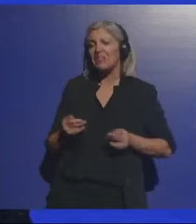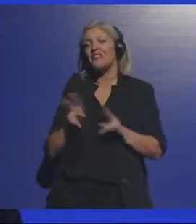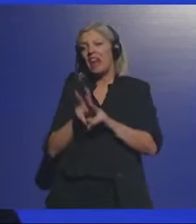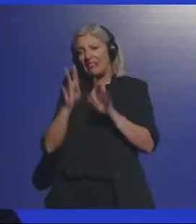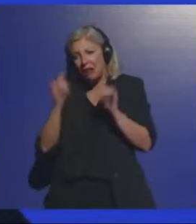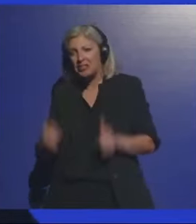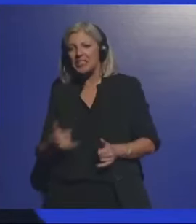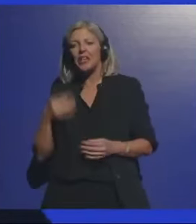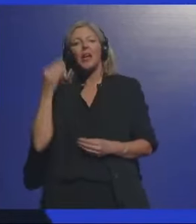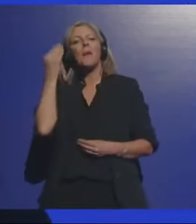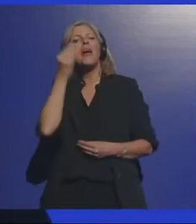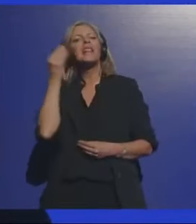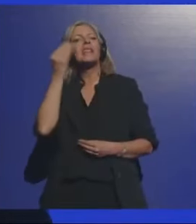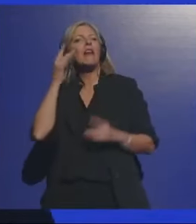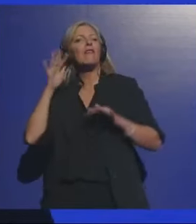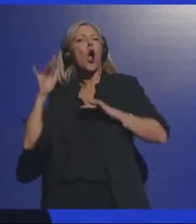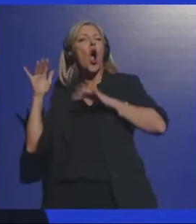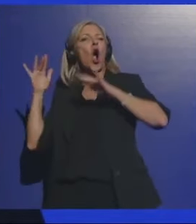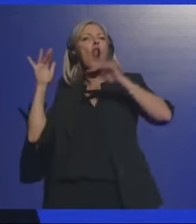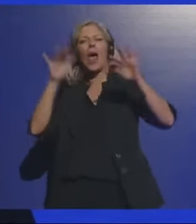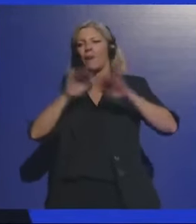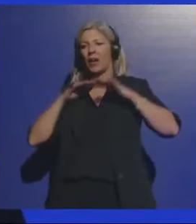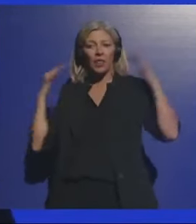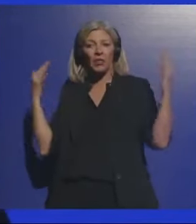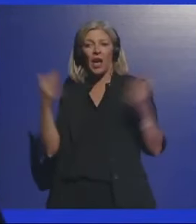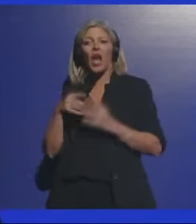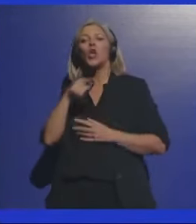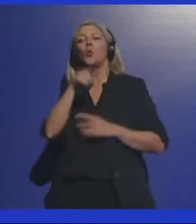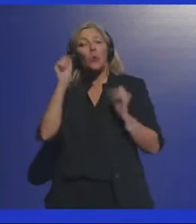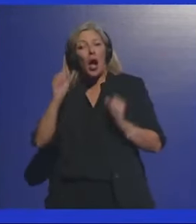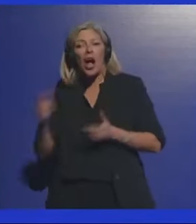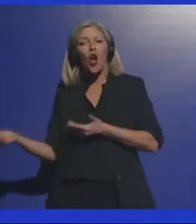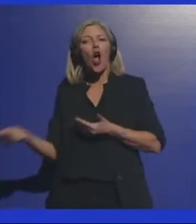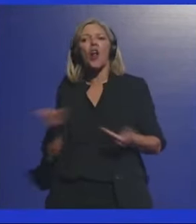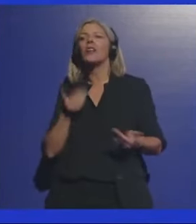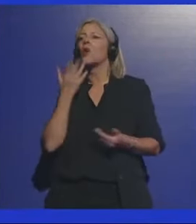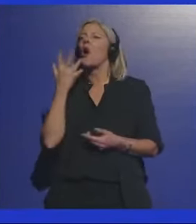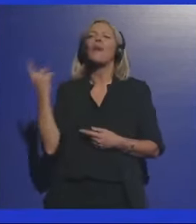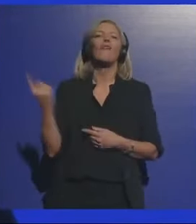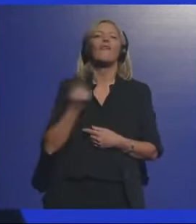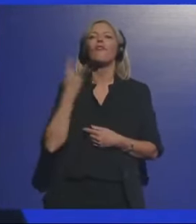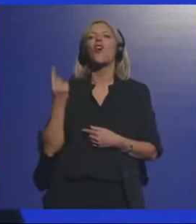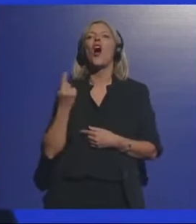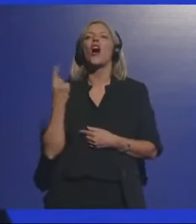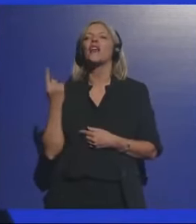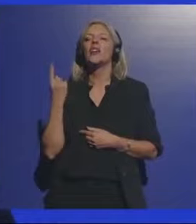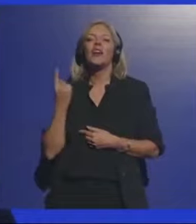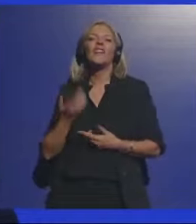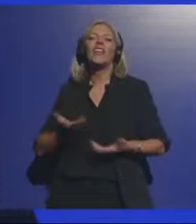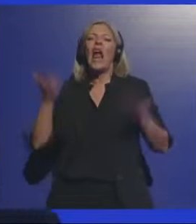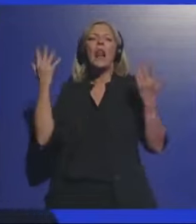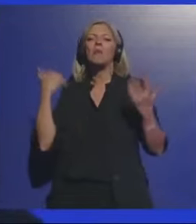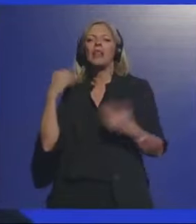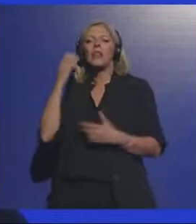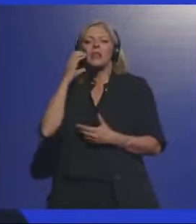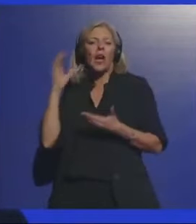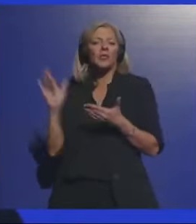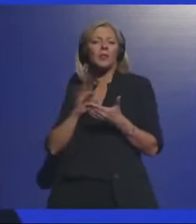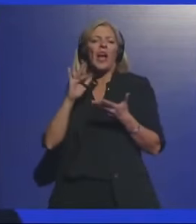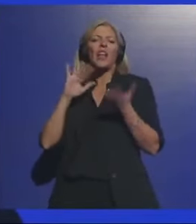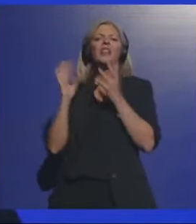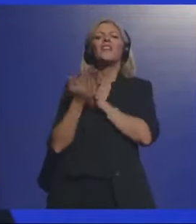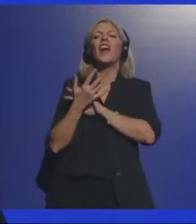i tuoi pensieri voleranno per la Terra e tu potrai farli accogliere da chi vorrai e ricevere i suoi e finalmente unirti in questa danza